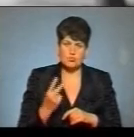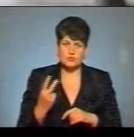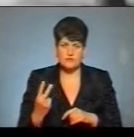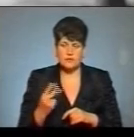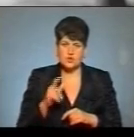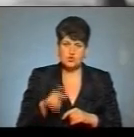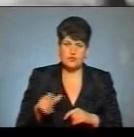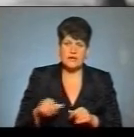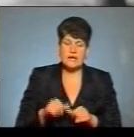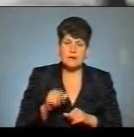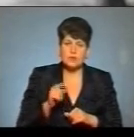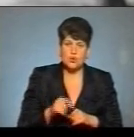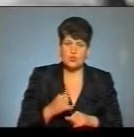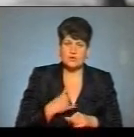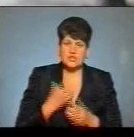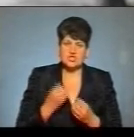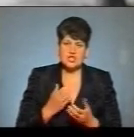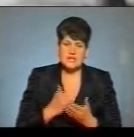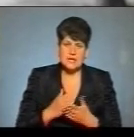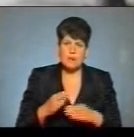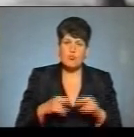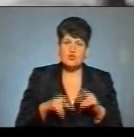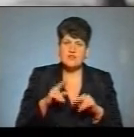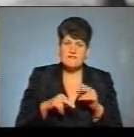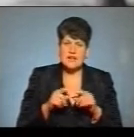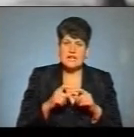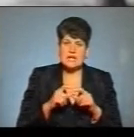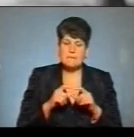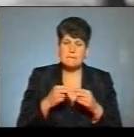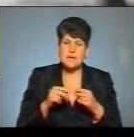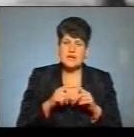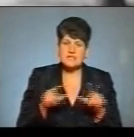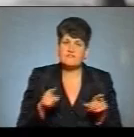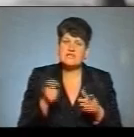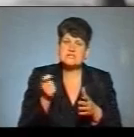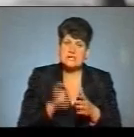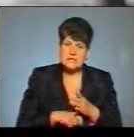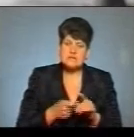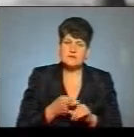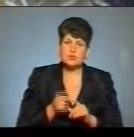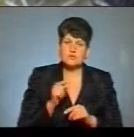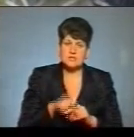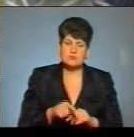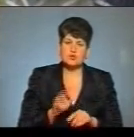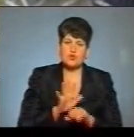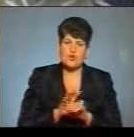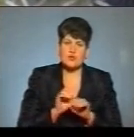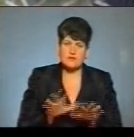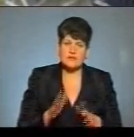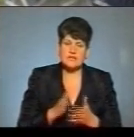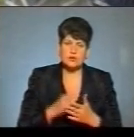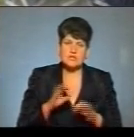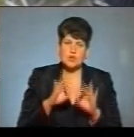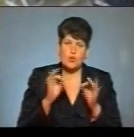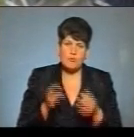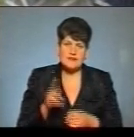чоловіка. Крім того, в нас ще є будівельний магазин, але він закритий у зв'язку з тим, що коронавірус. Є в нас кубасний